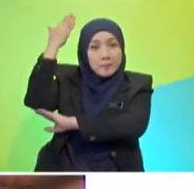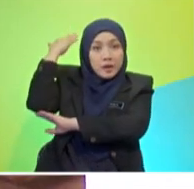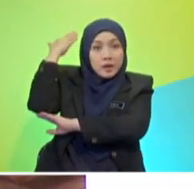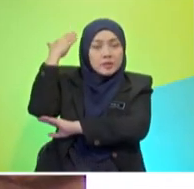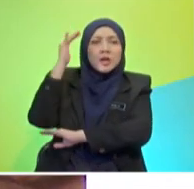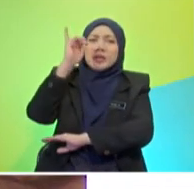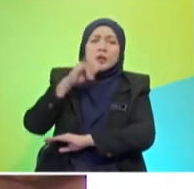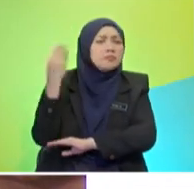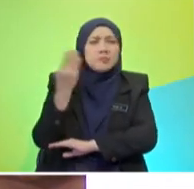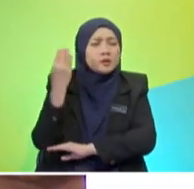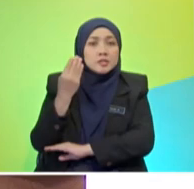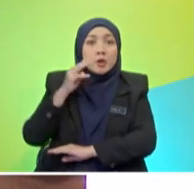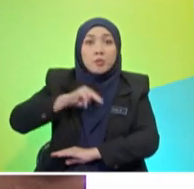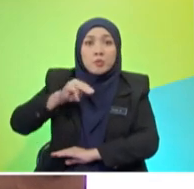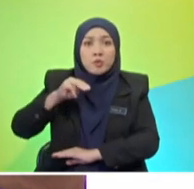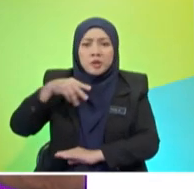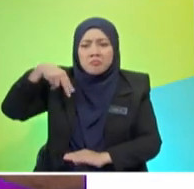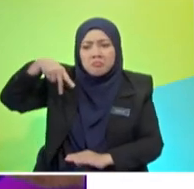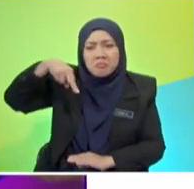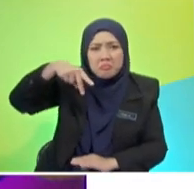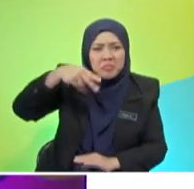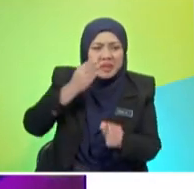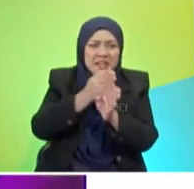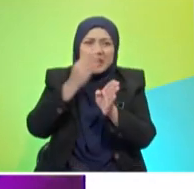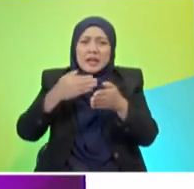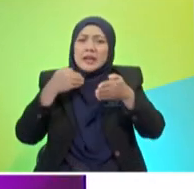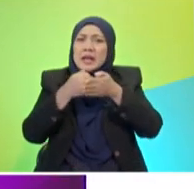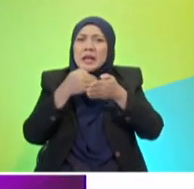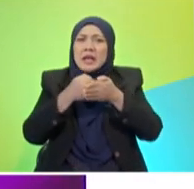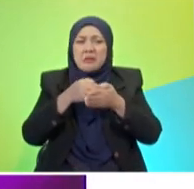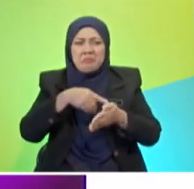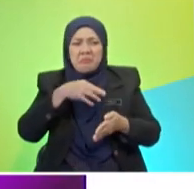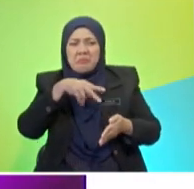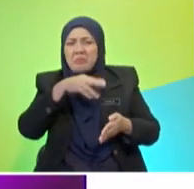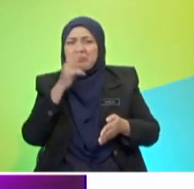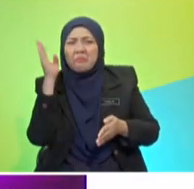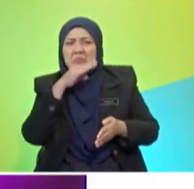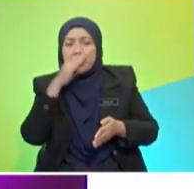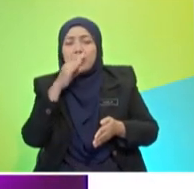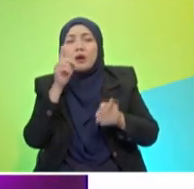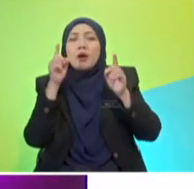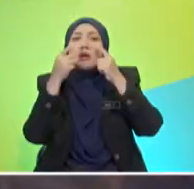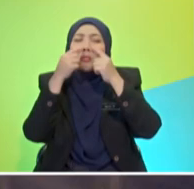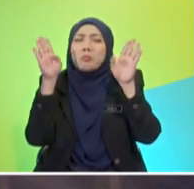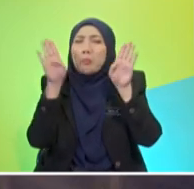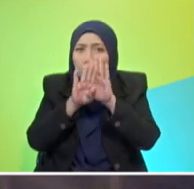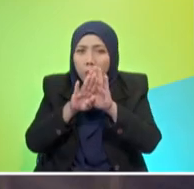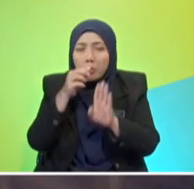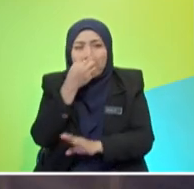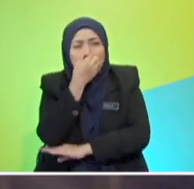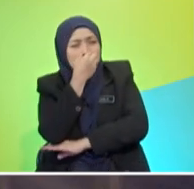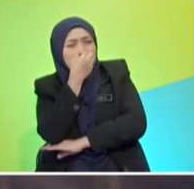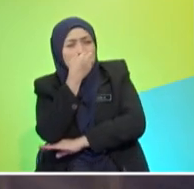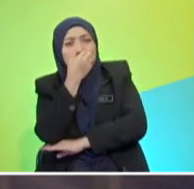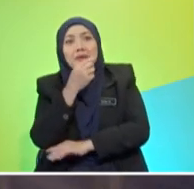murid-murid lalu ke tempat yang agak berbau, mesti kita akan tutup hidung. Okey, seterusnya cuba tengok.